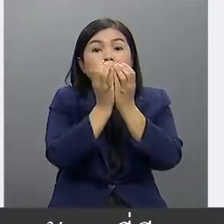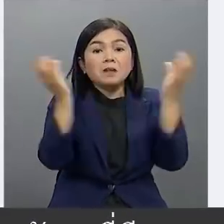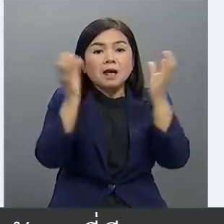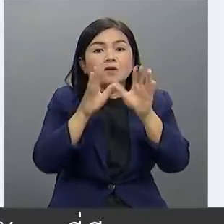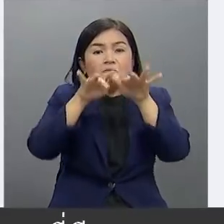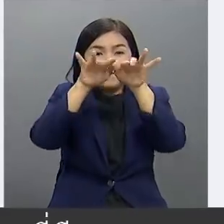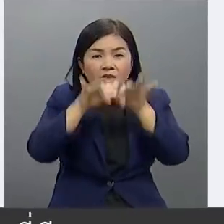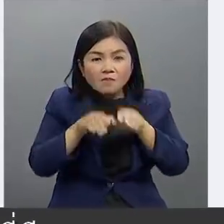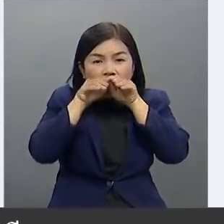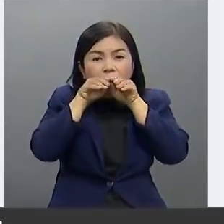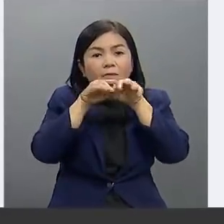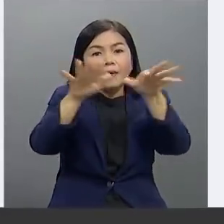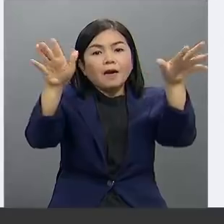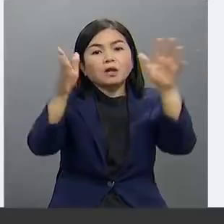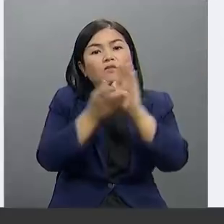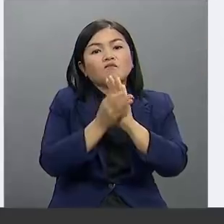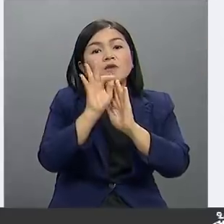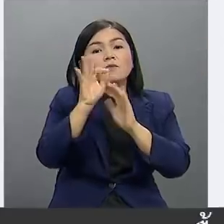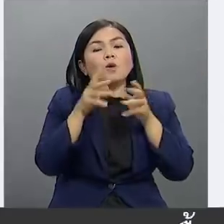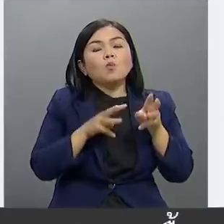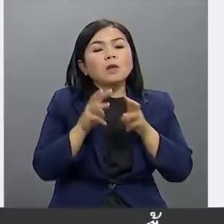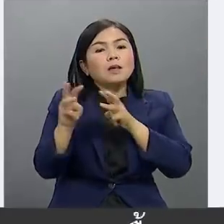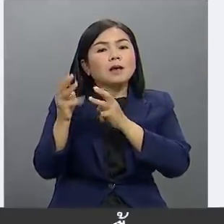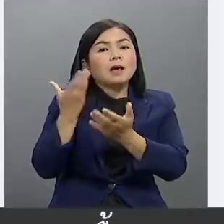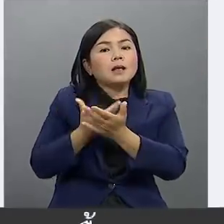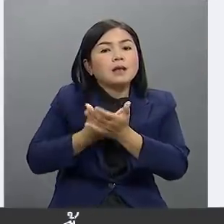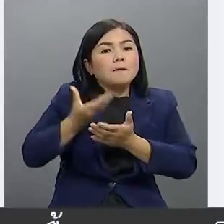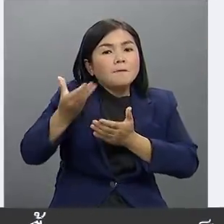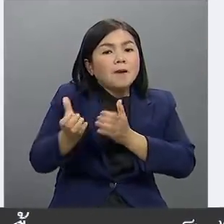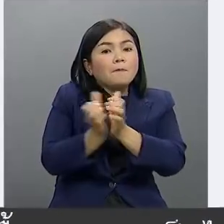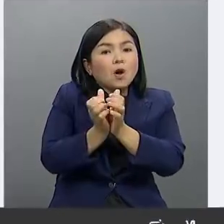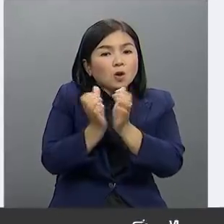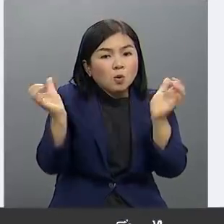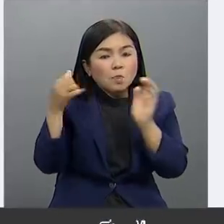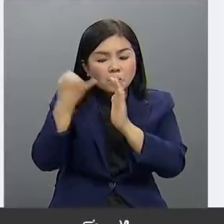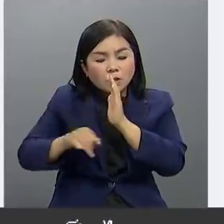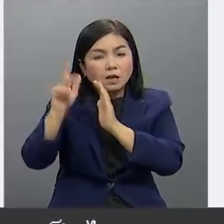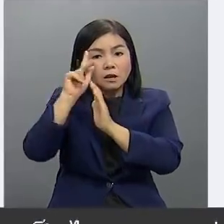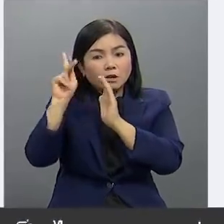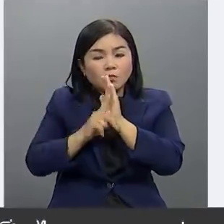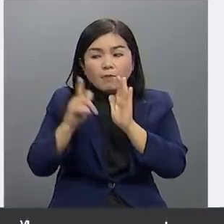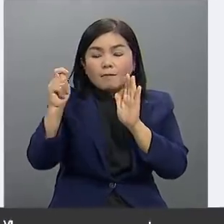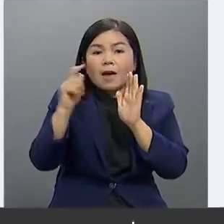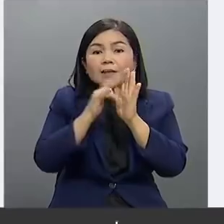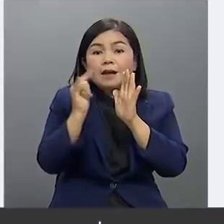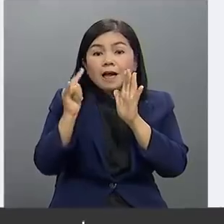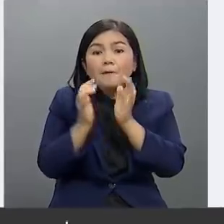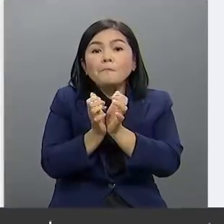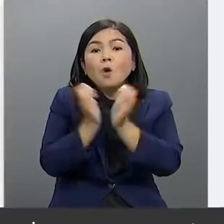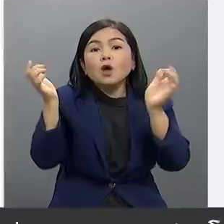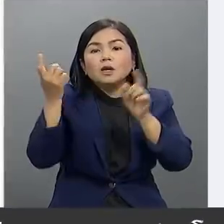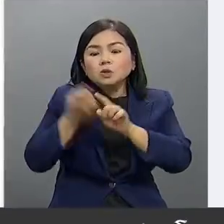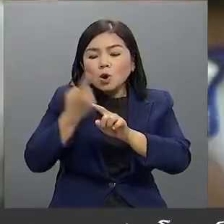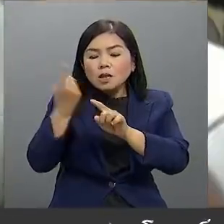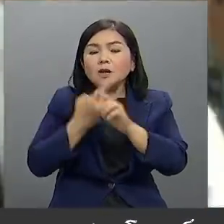ระบุว่าการได้รับการประกันตัวในคดีอาญาหรือว่าที่กฎหมายใช้คำว่าปล่อยทั่วคราวเป็นสิทธิตามกฎ